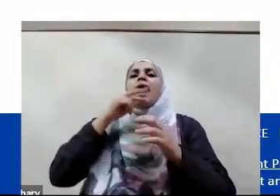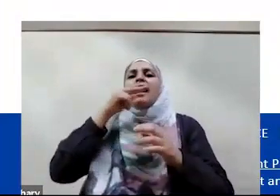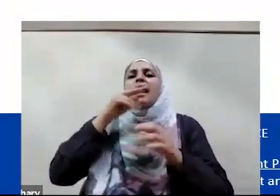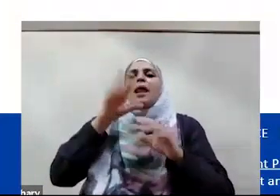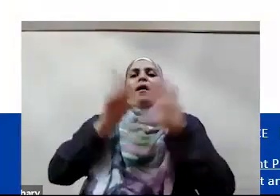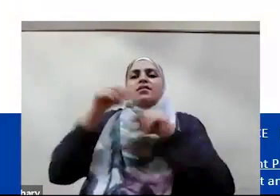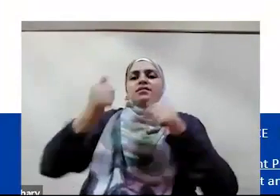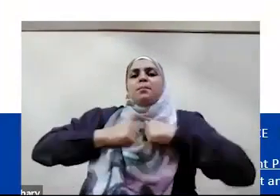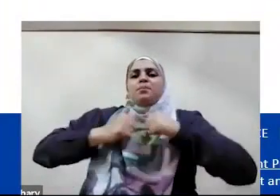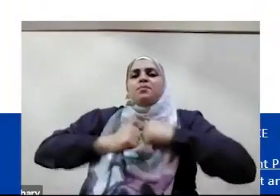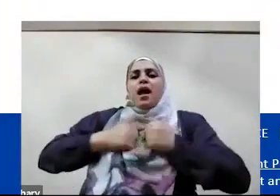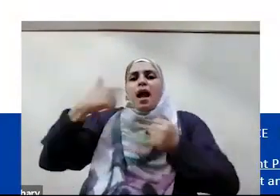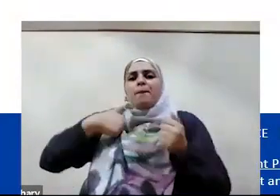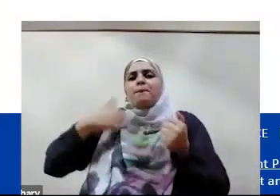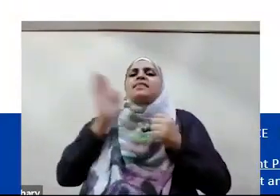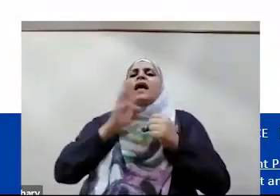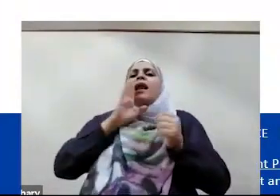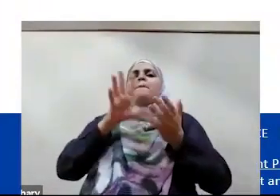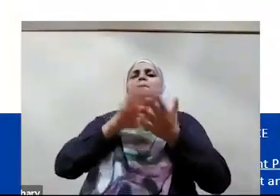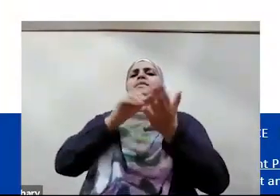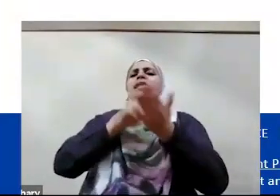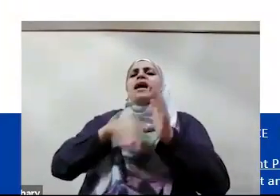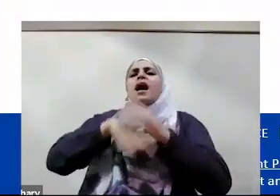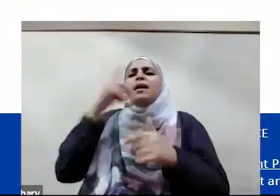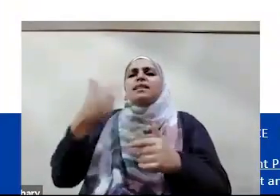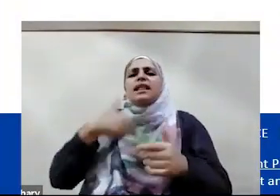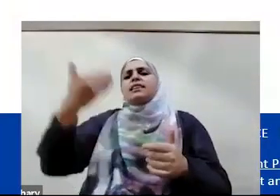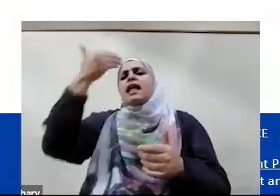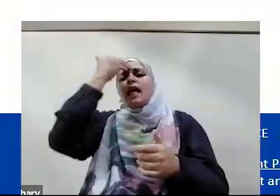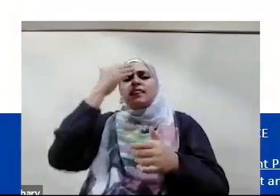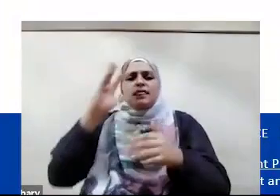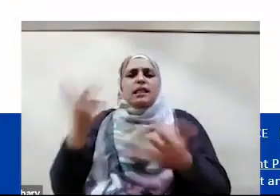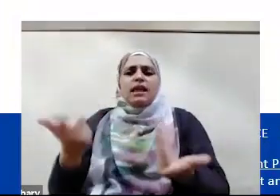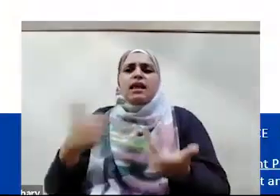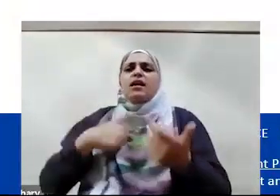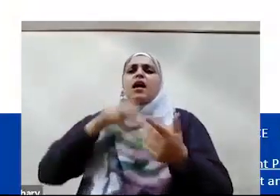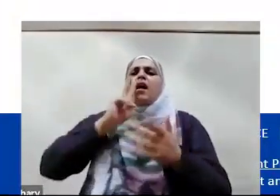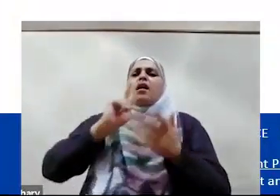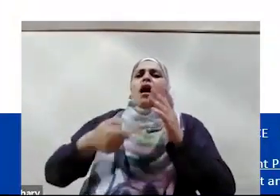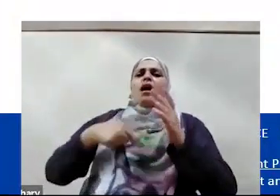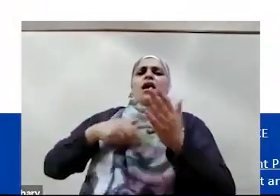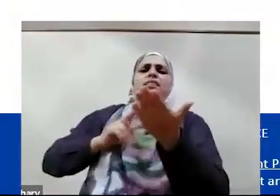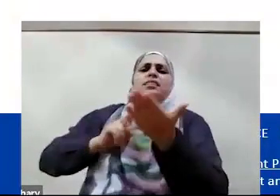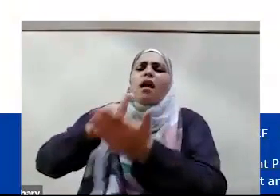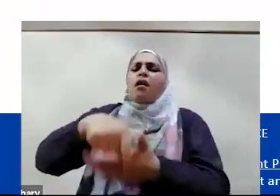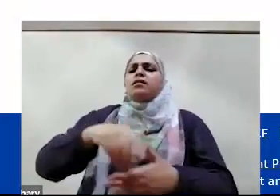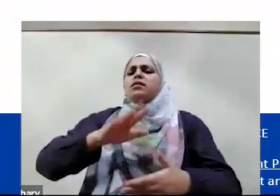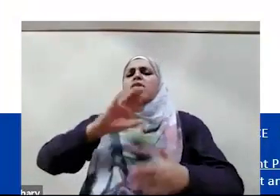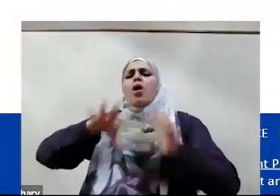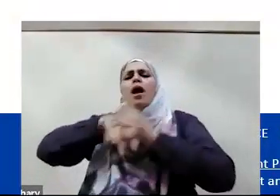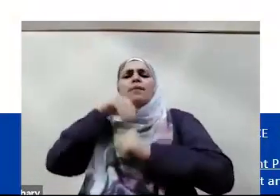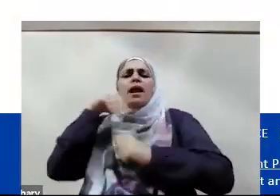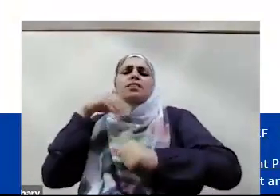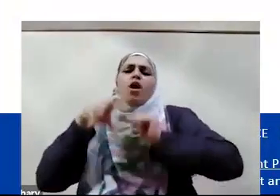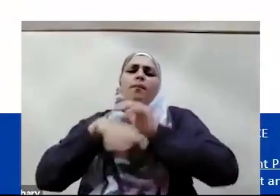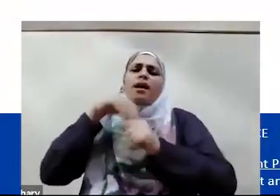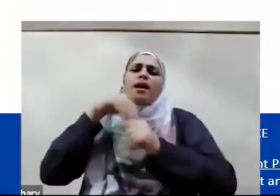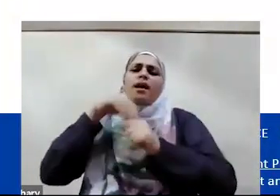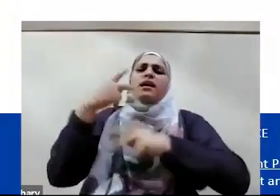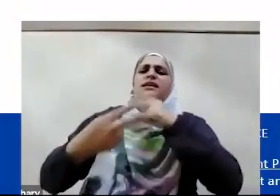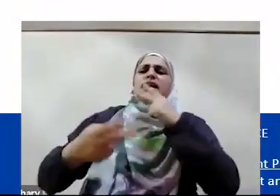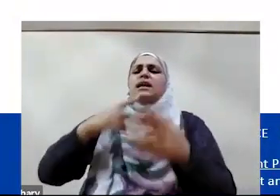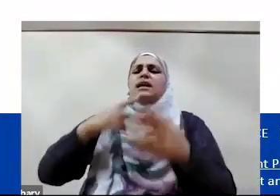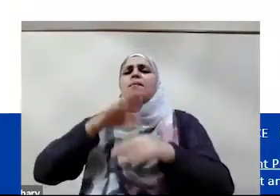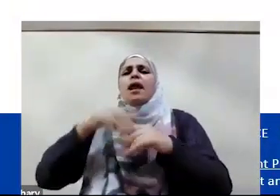أحكي دراستي دي لو أنا قابلني تحديات أتكلم عنها، وأتكلم أنا عديتها إزاي، أتكلم عن أحلامي، أتكلم عن أنا ليه